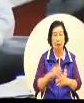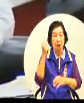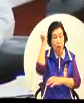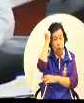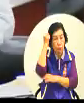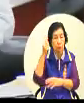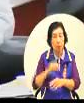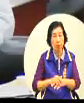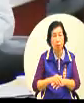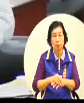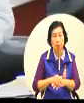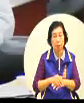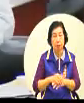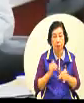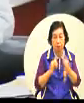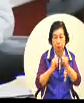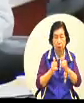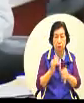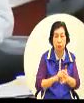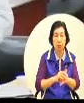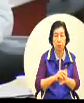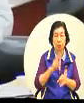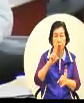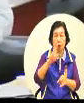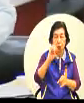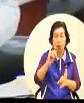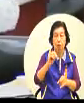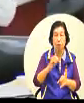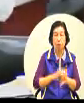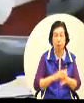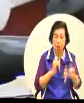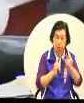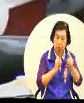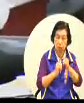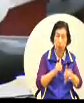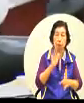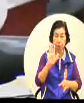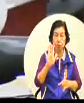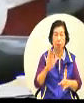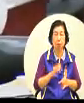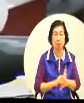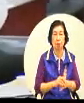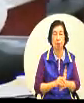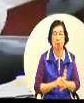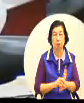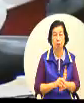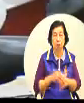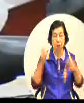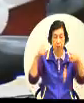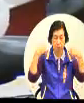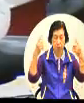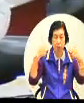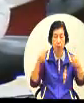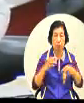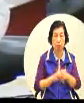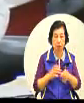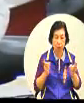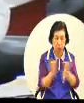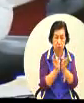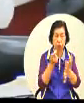20000多个都会区的原住民，他们比较常常遇到的困境